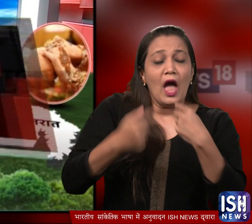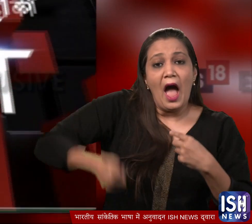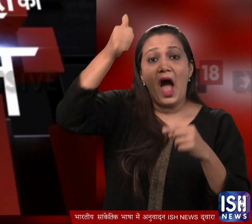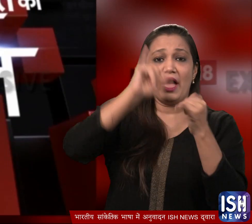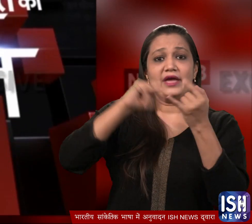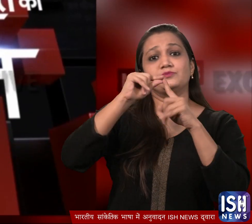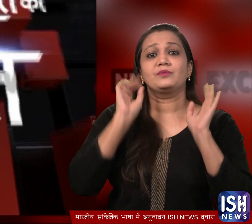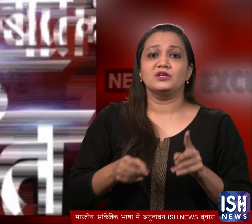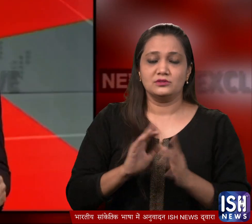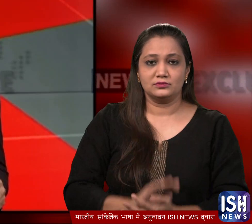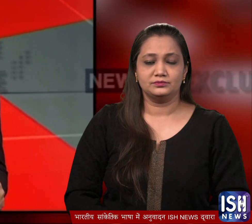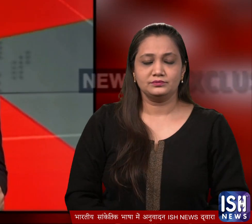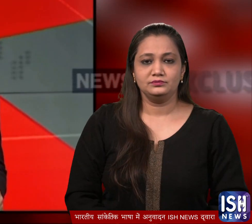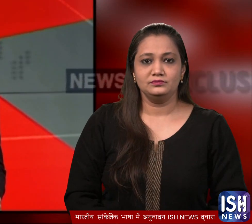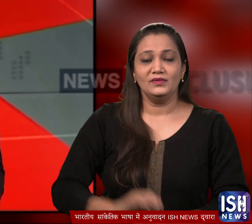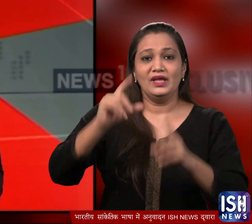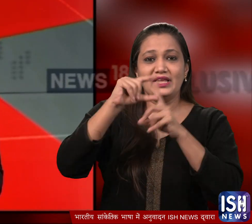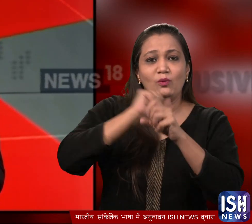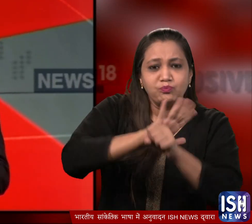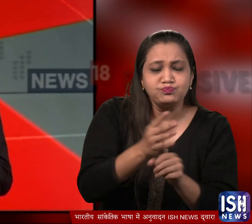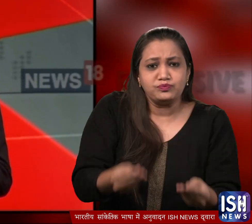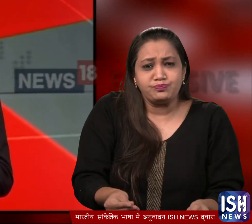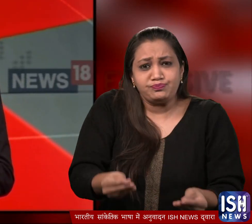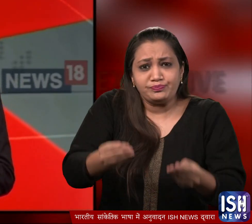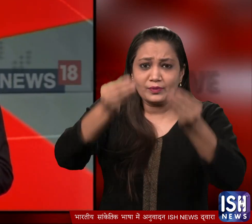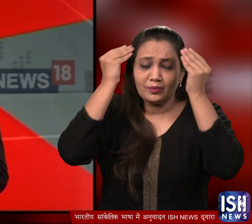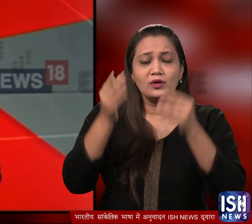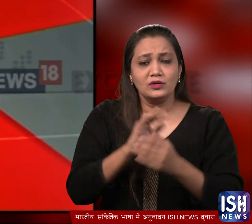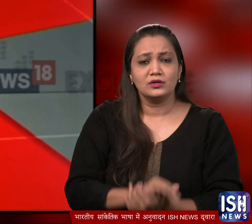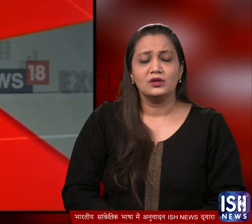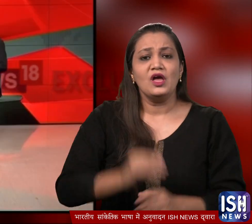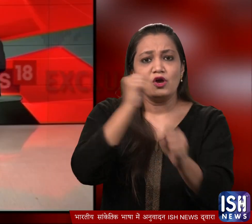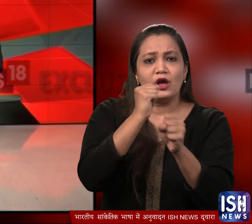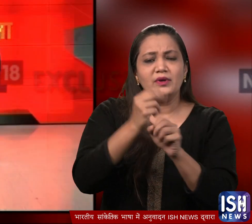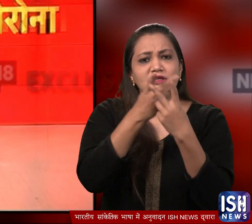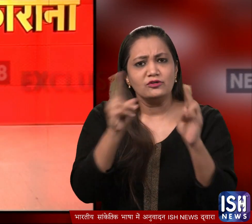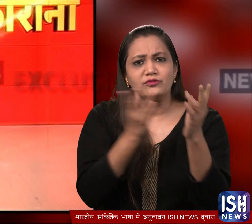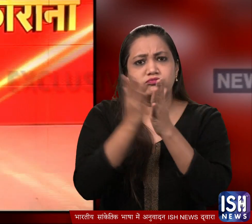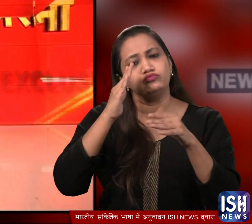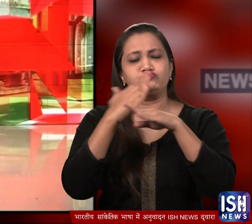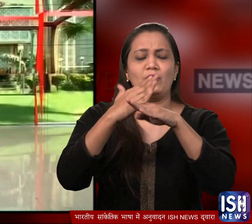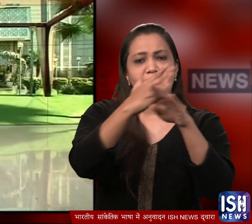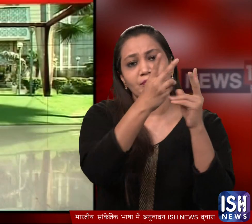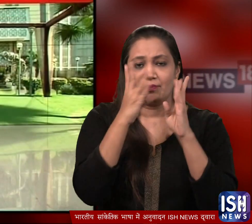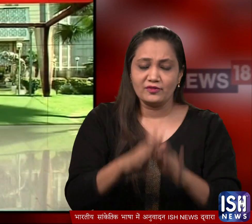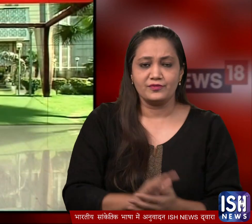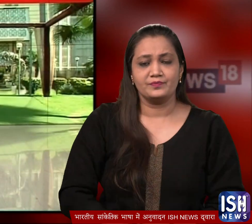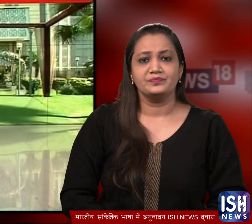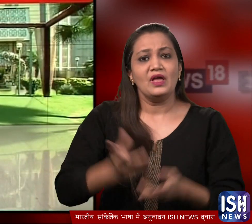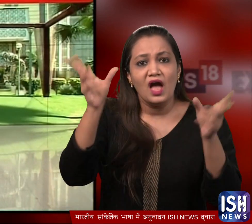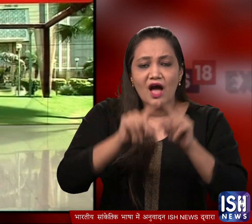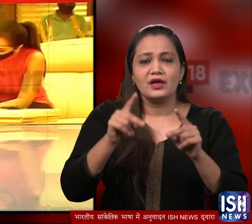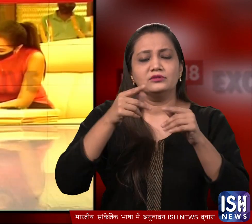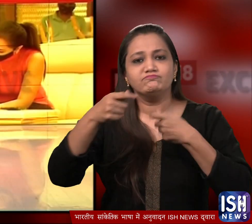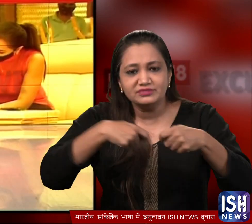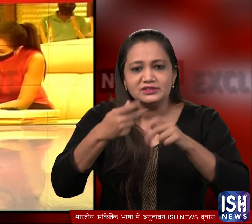अधिकारी ही करेंगे। दिल्ली में कोरोना वायरस के मरीजों की गिनती तेजी से बढ़ने के साथ ही सरकार ने कई तरह की पाबंदियां लगाई हैं, जिनकी वजह से एक